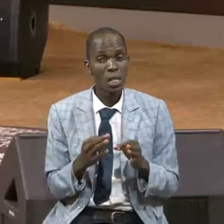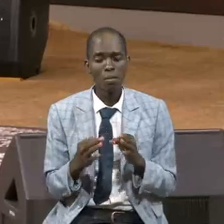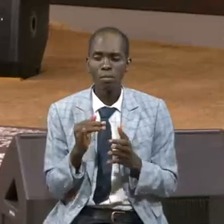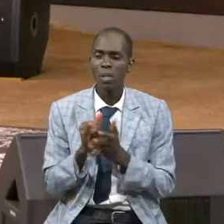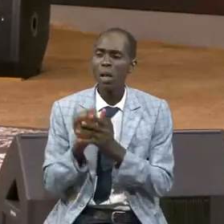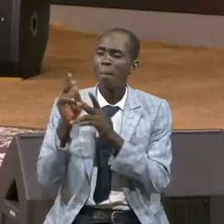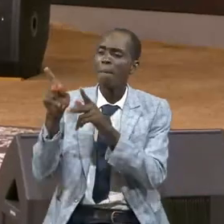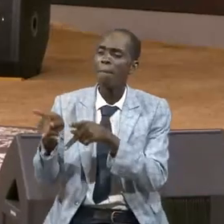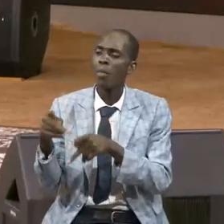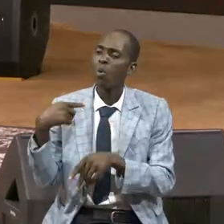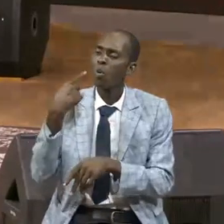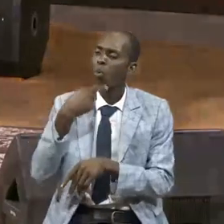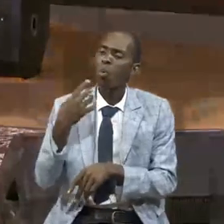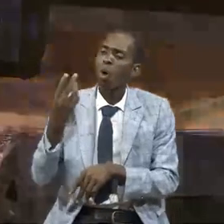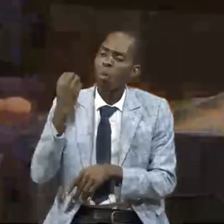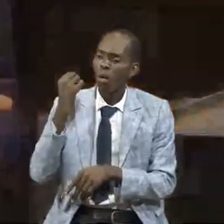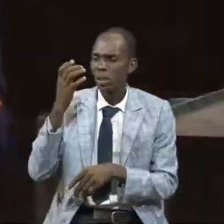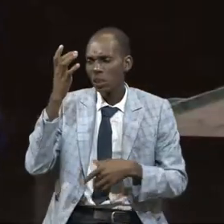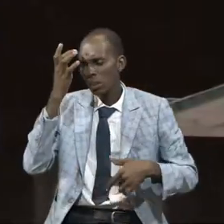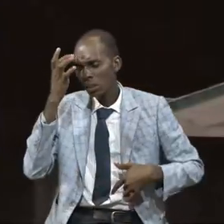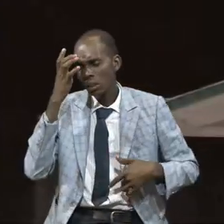Si cette personne qui était malade,